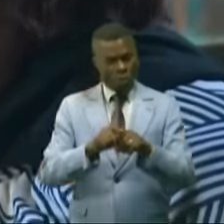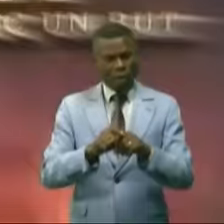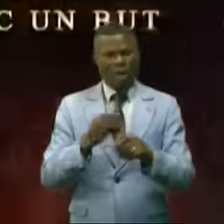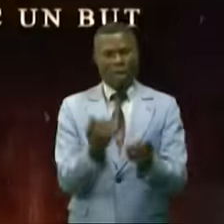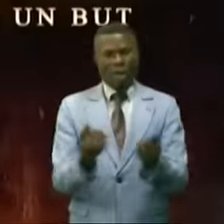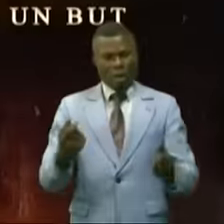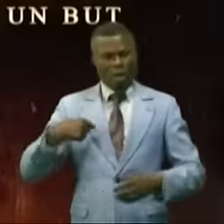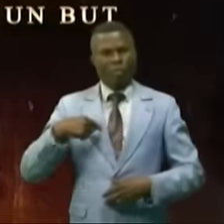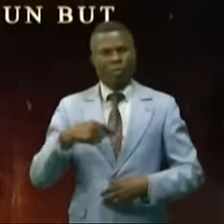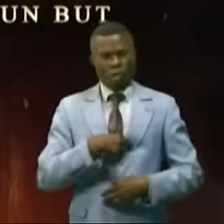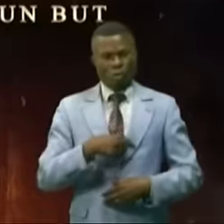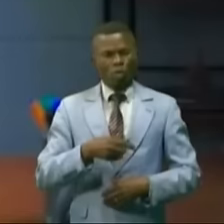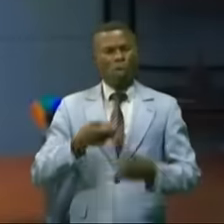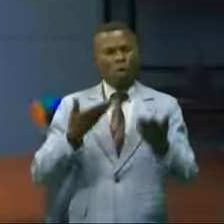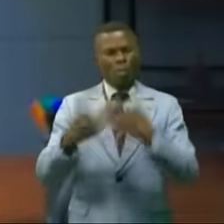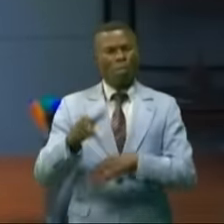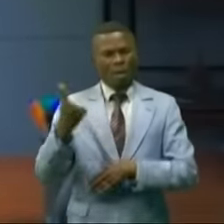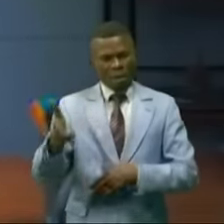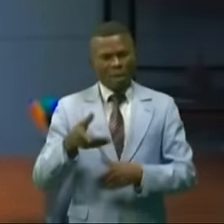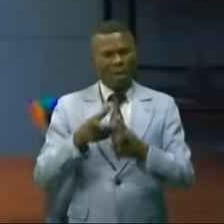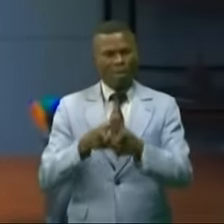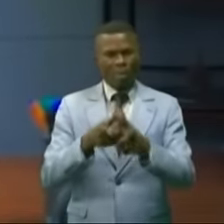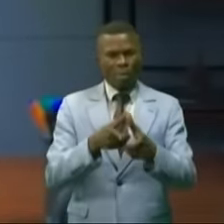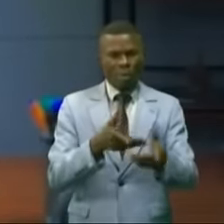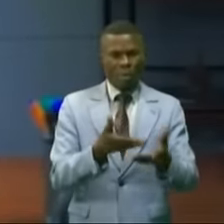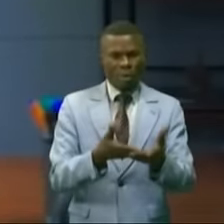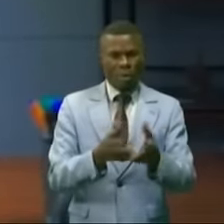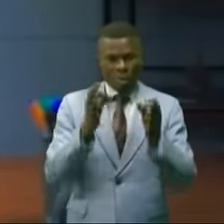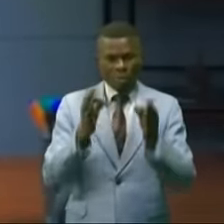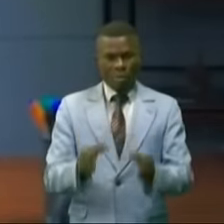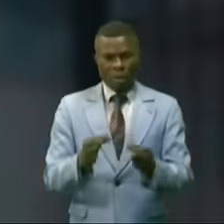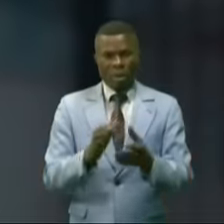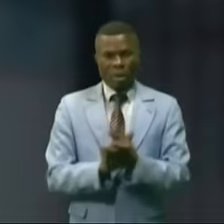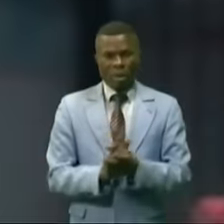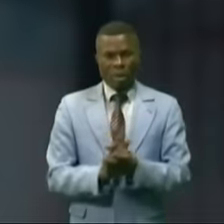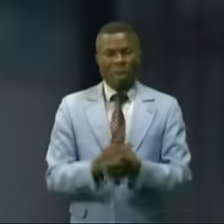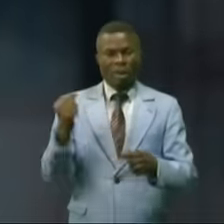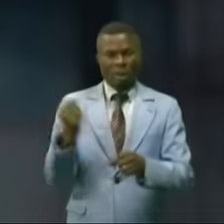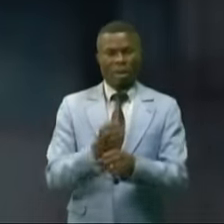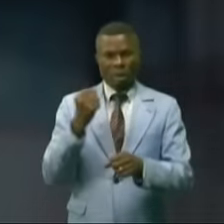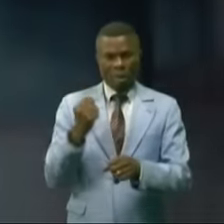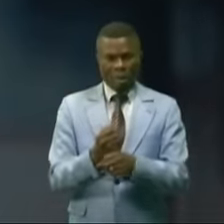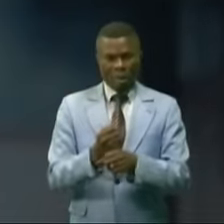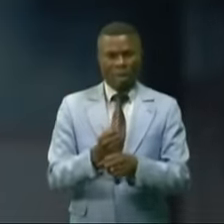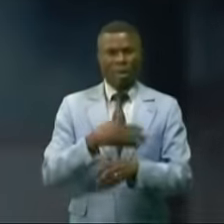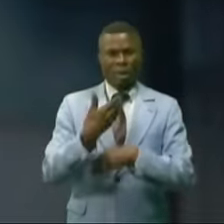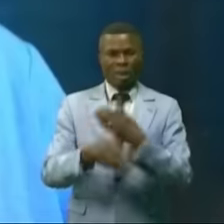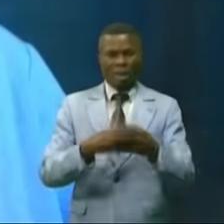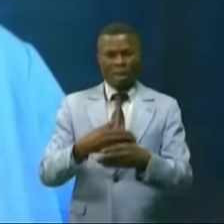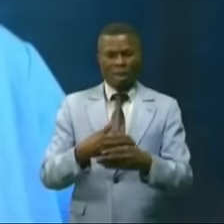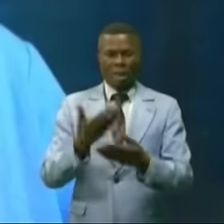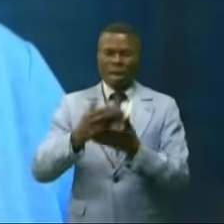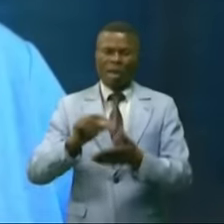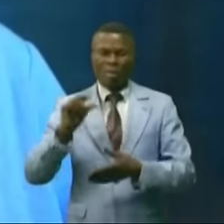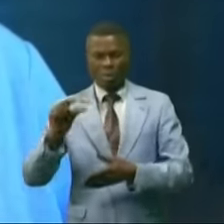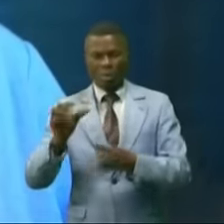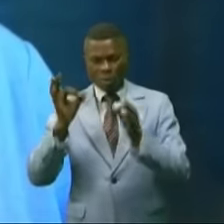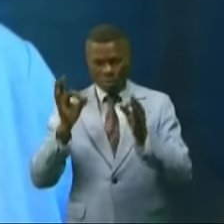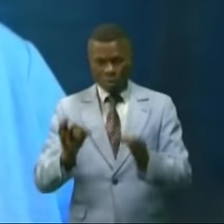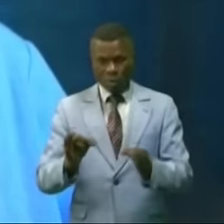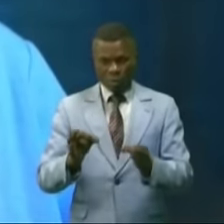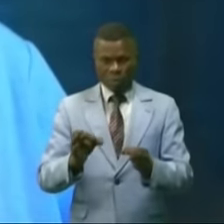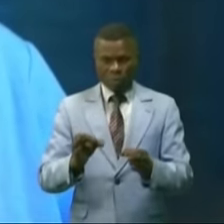enfants. Nous n'avons pas attendu que le Parlement, le travail s'est fait en amont.